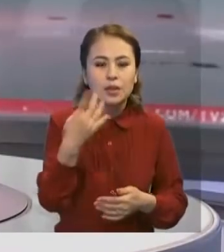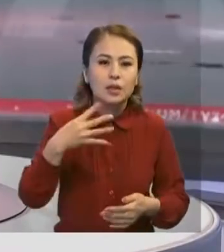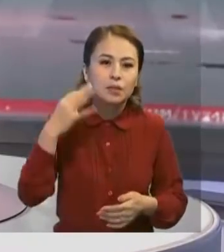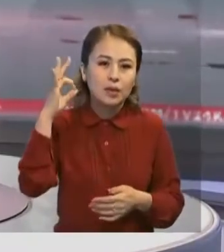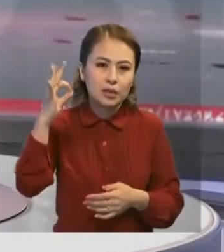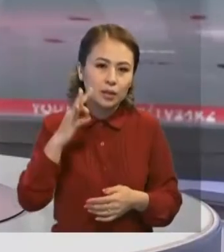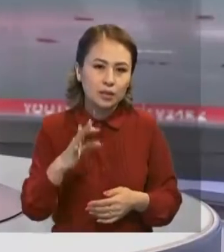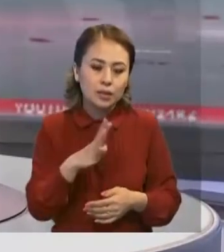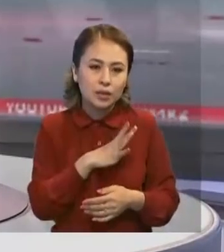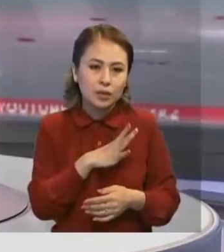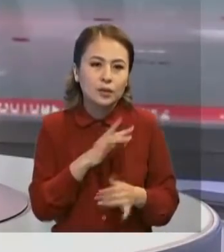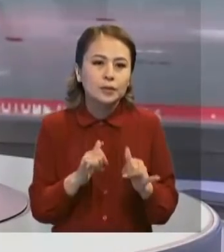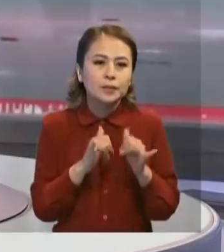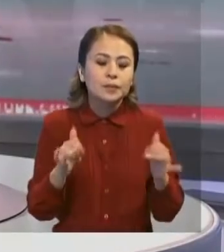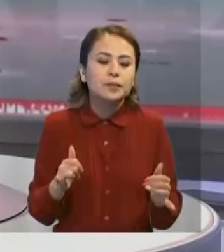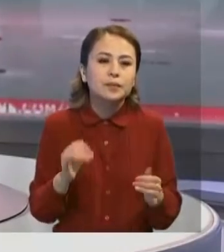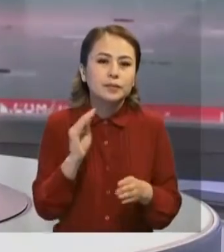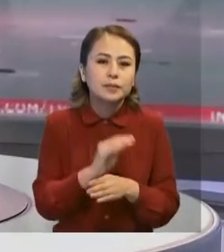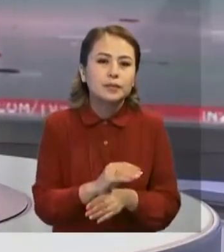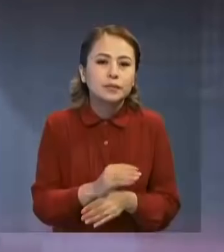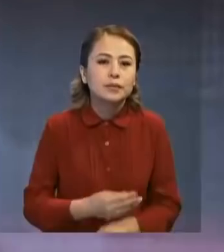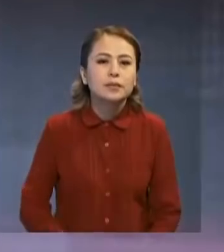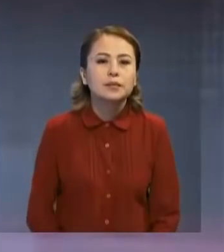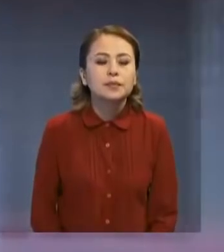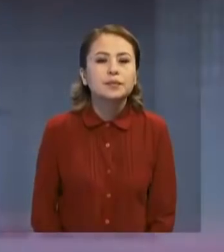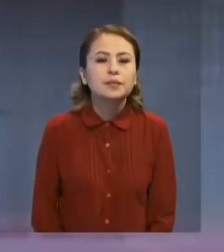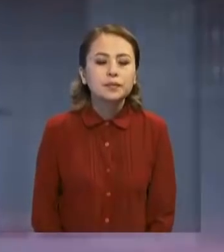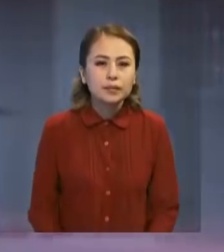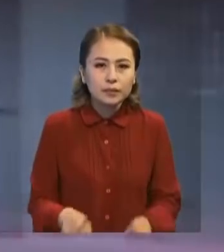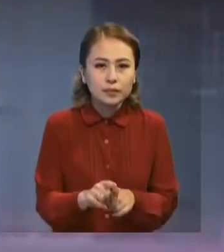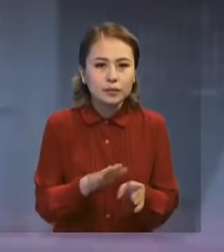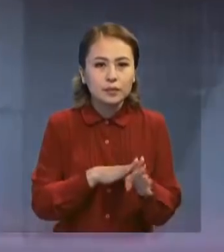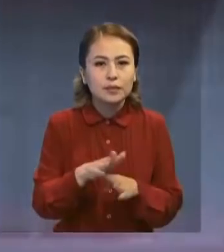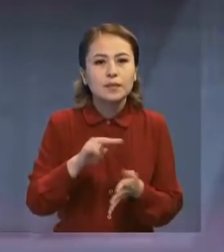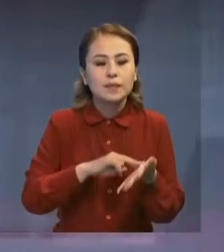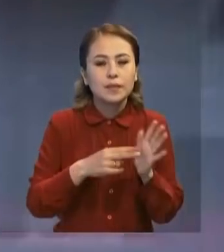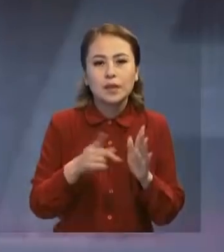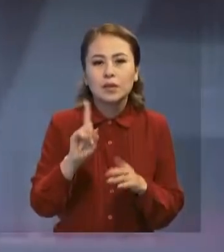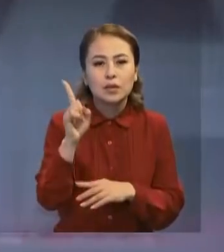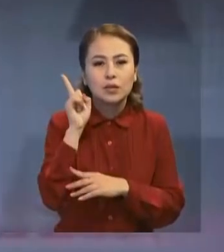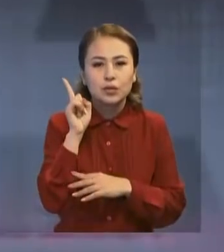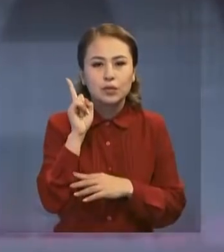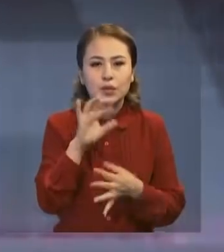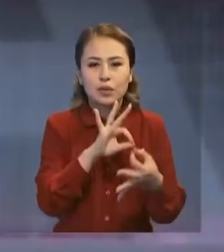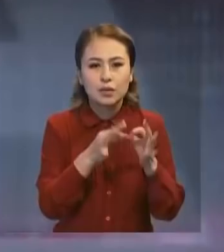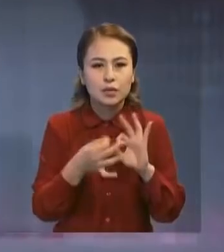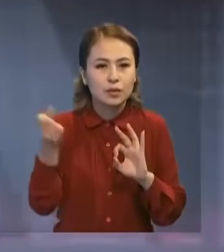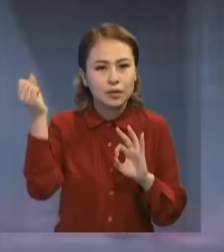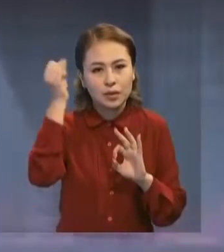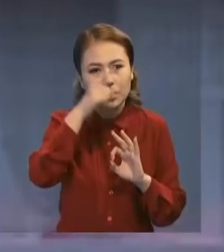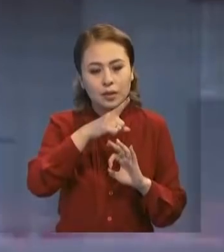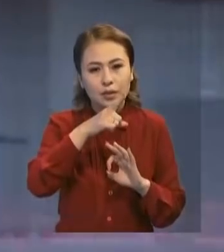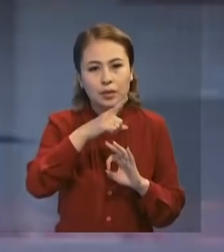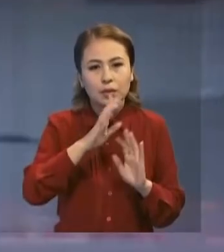жалақысы 5-40%-ке дейін артуға тиіс. Оптимизмге толы жоспардан не күтеміз?